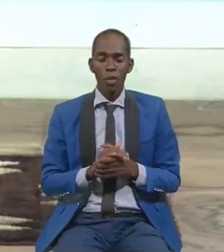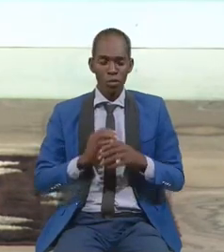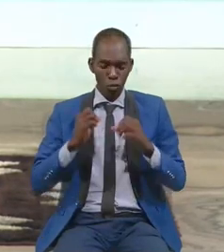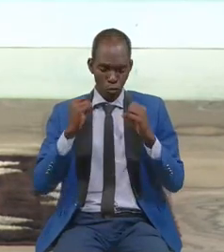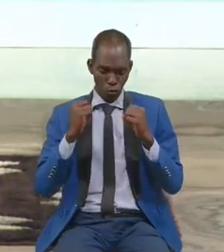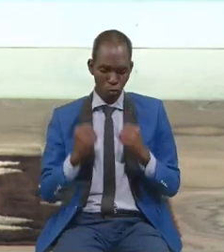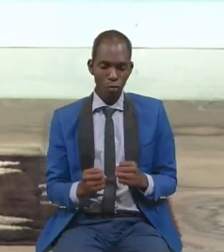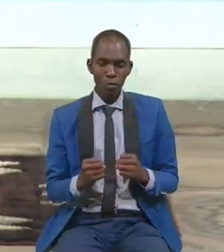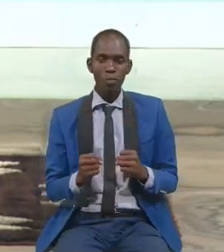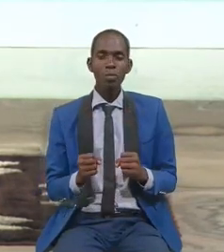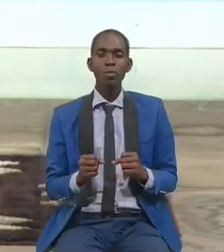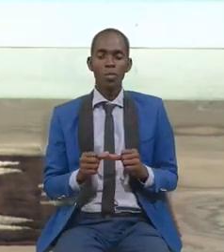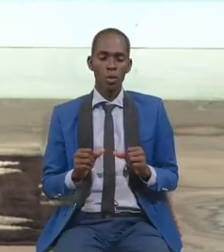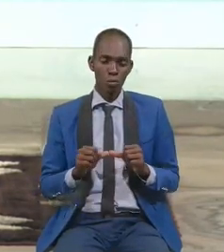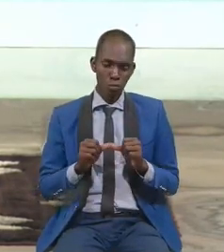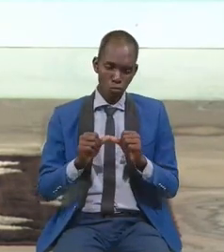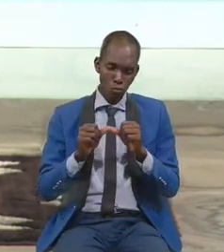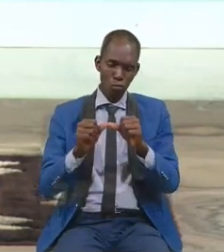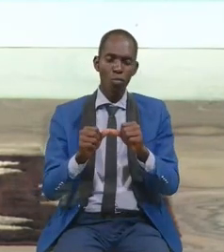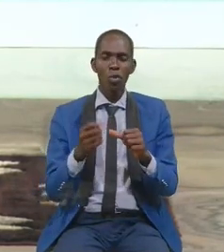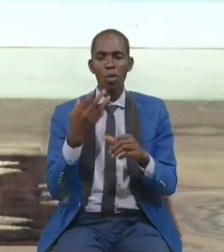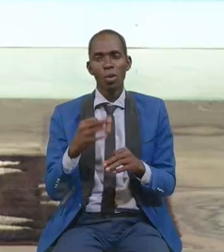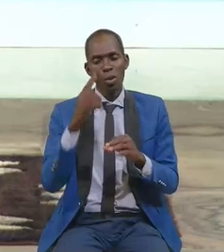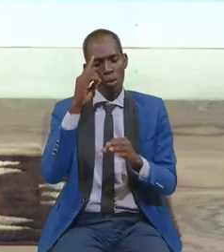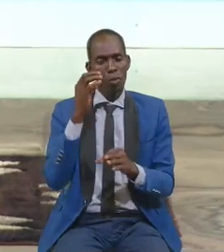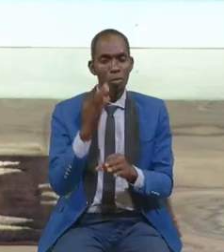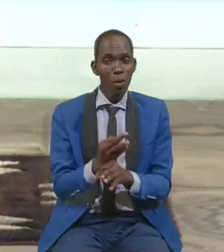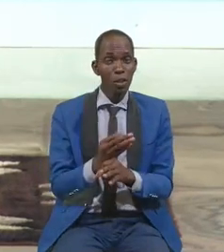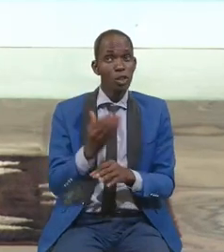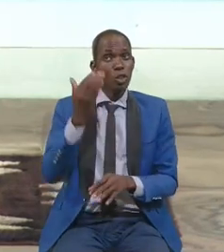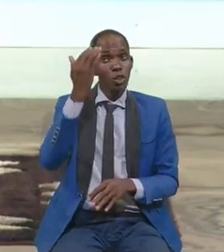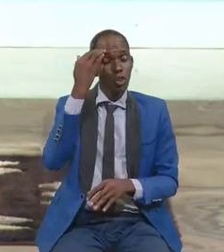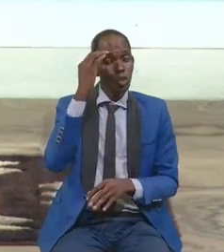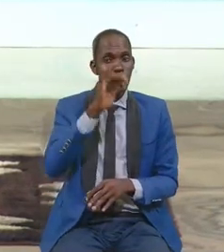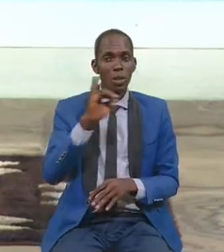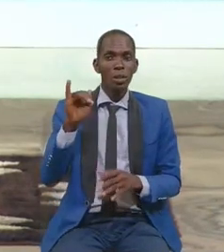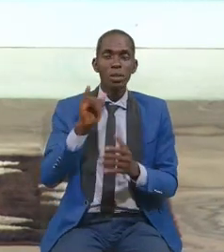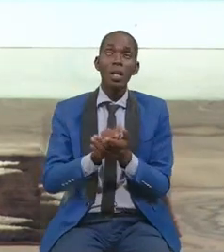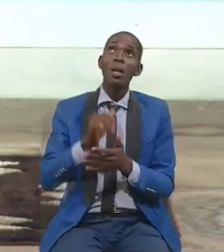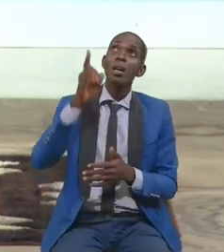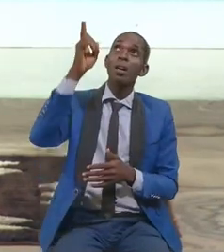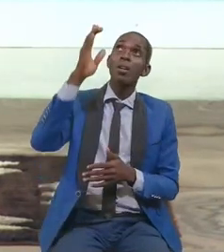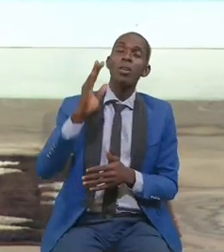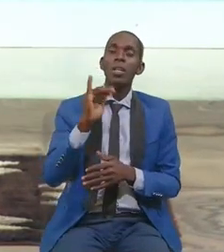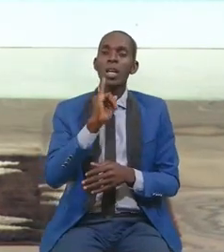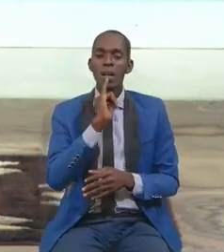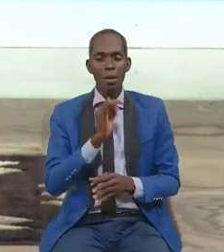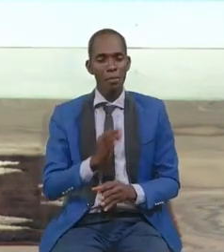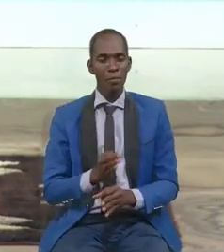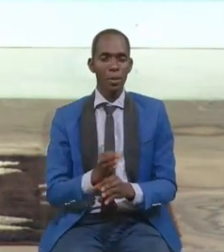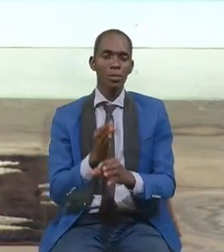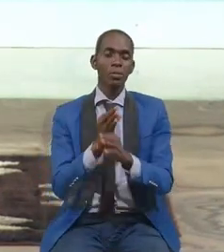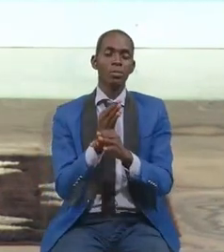Une forte persuasion de foi, sachant que Dieu est fidèle.